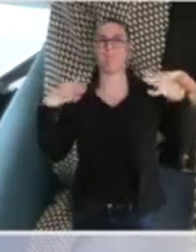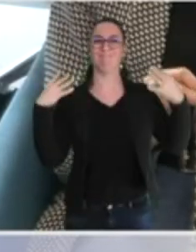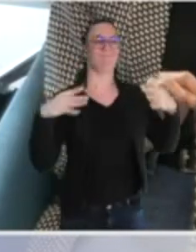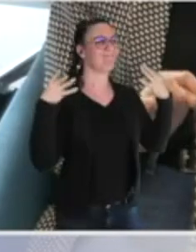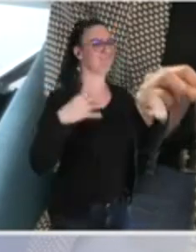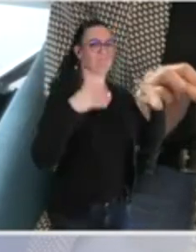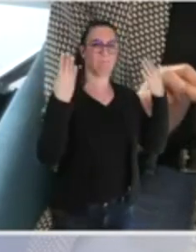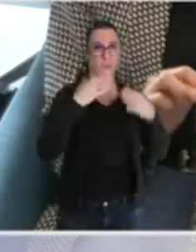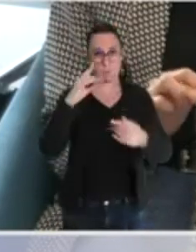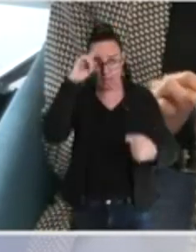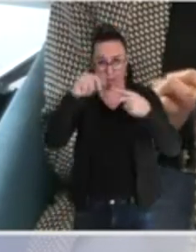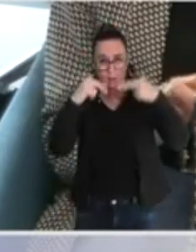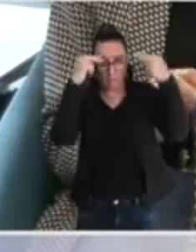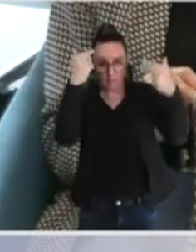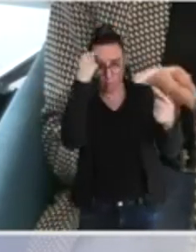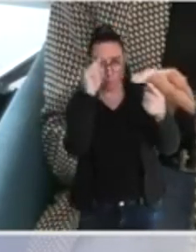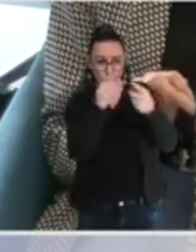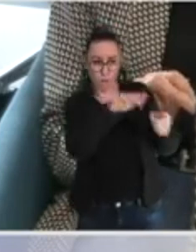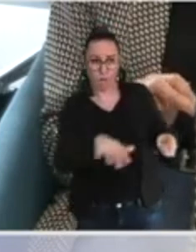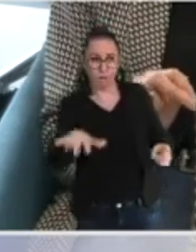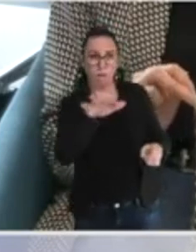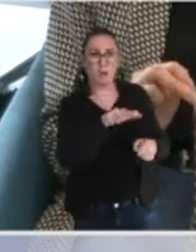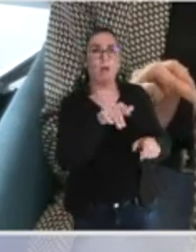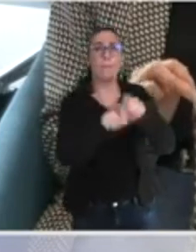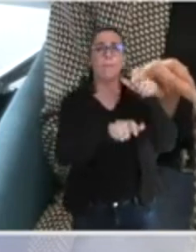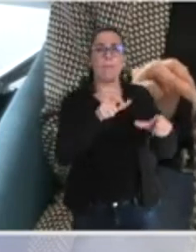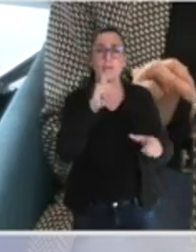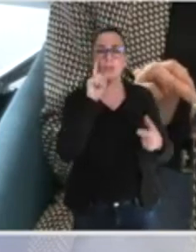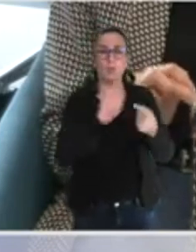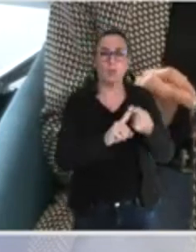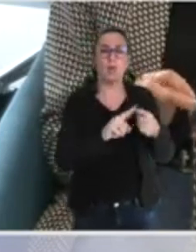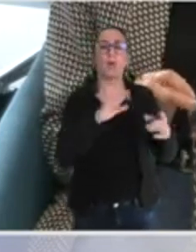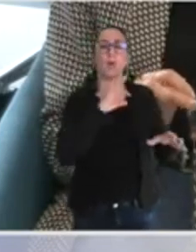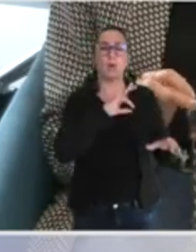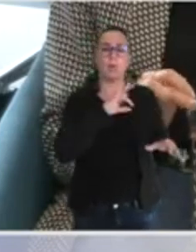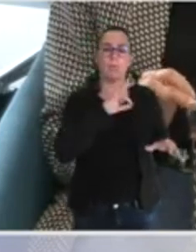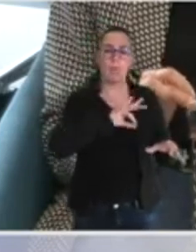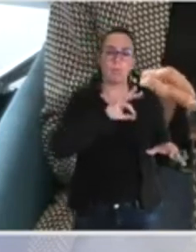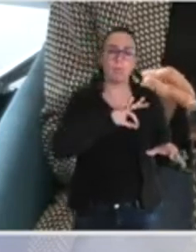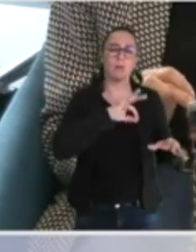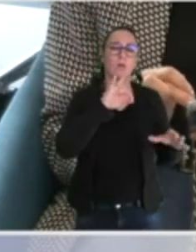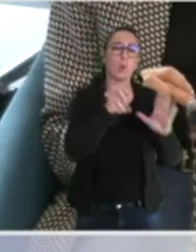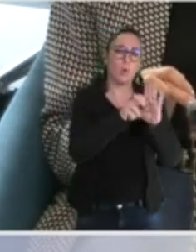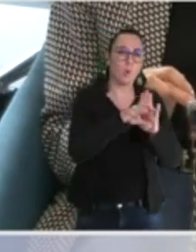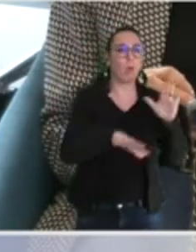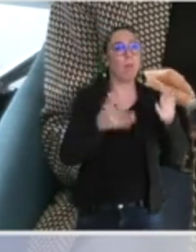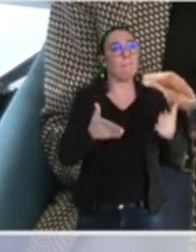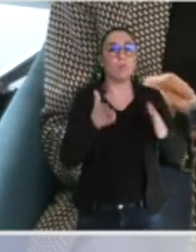ambitions n'ont servi et ne servent en rien l'intérêt des Grenoblois, ni ceux d'aujourd'hui, ni ceux de demain.